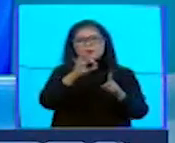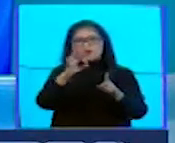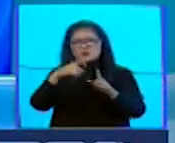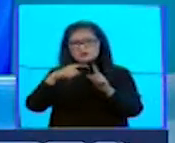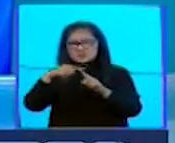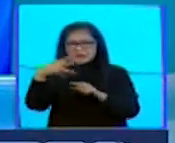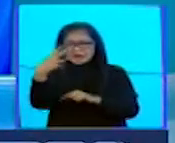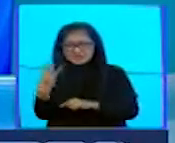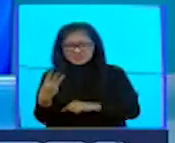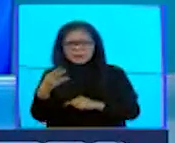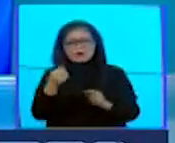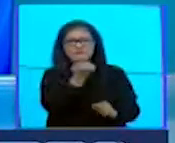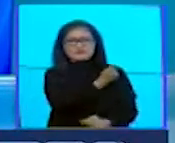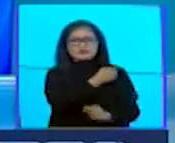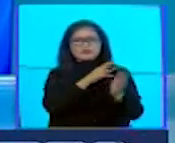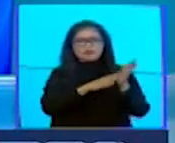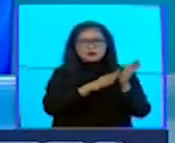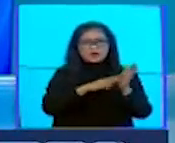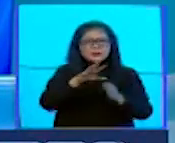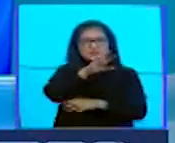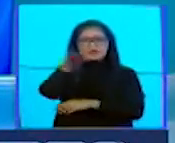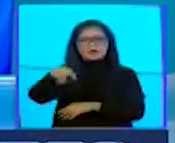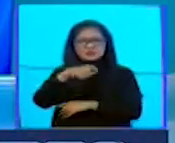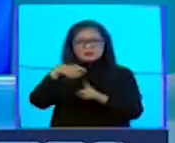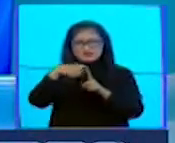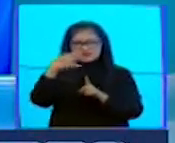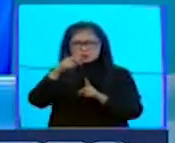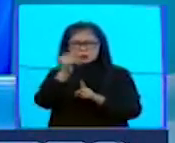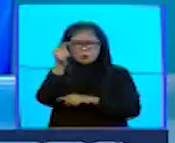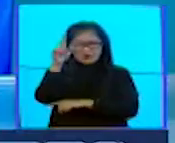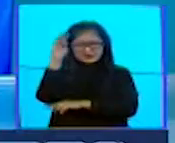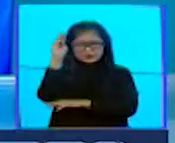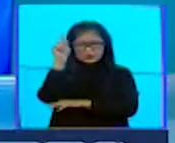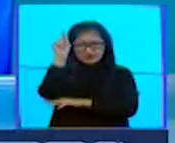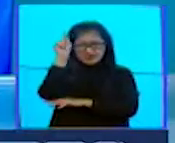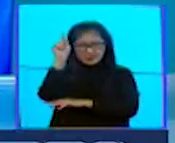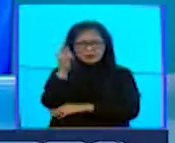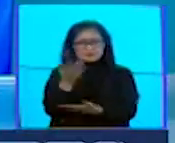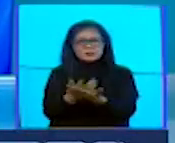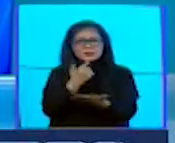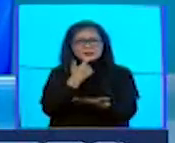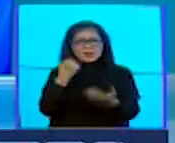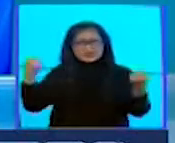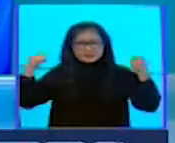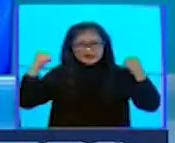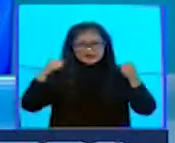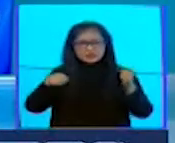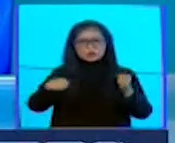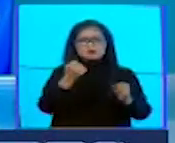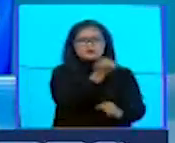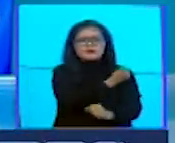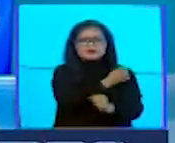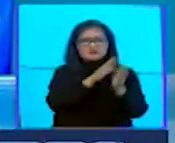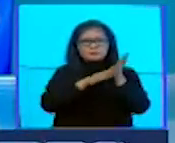terutama Kabupaten Toraja Utara sementara itu Kementerian Kesehatan meminta Booster ketiga vaksin modern hanya diperuntukkan bagi tenaga